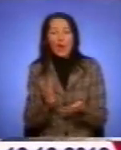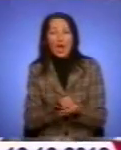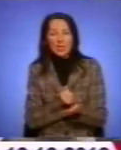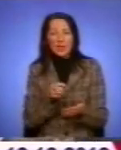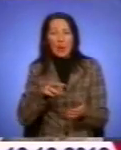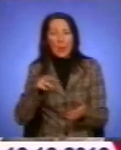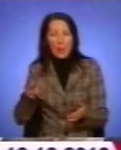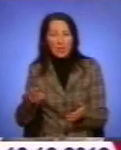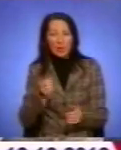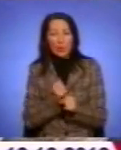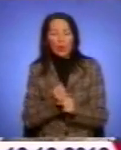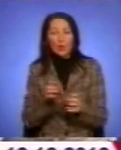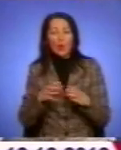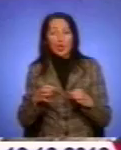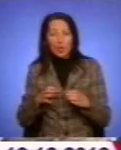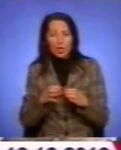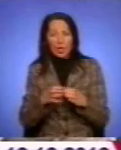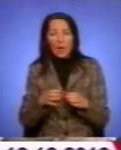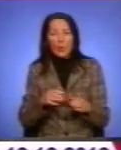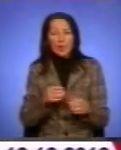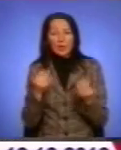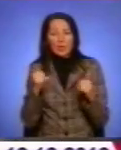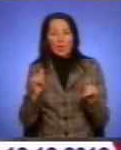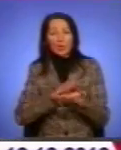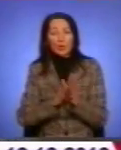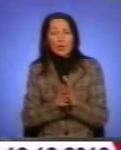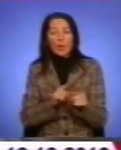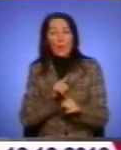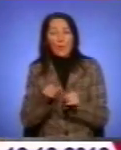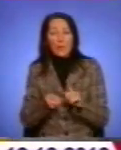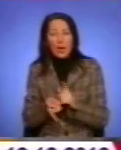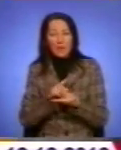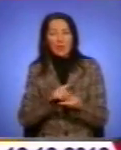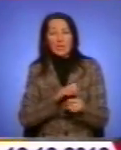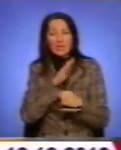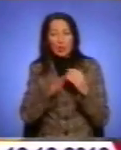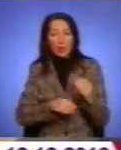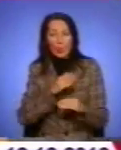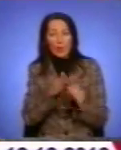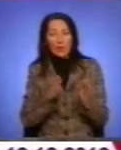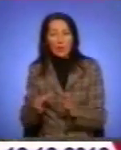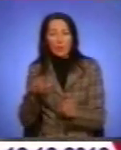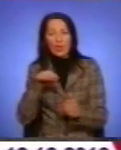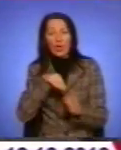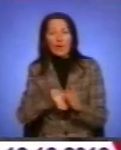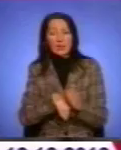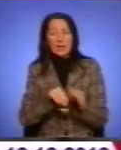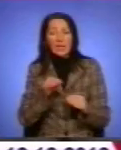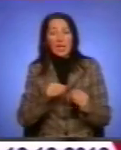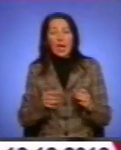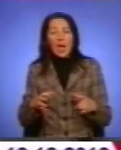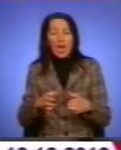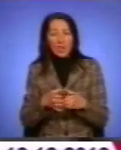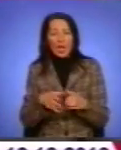надзвичайних ситуацій перевели у цілодобовий режим. В склад штабу війшли керівники підприємств і